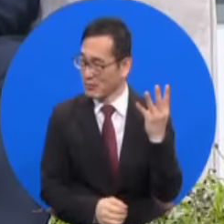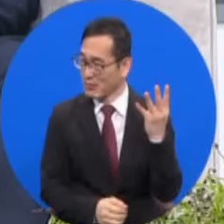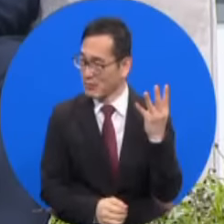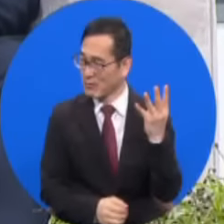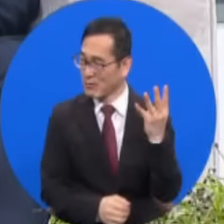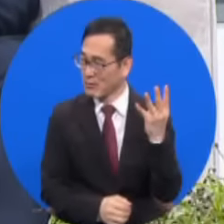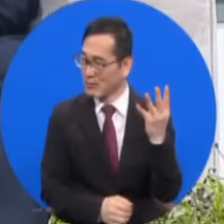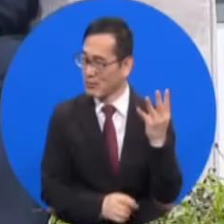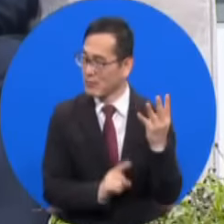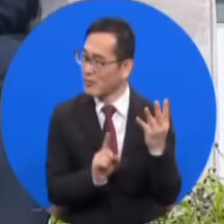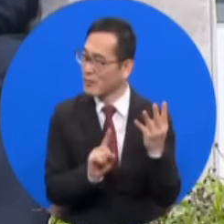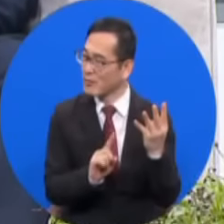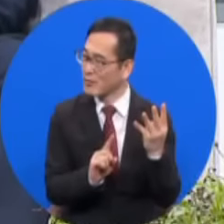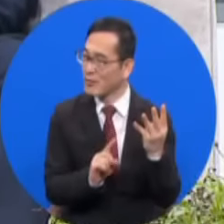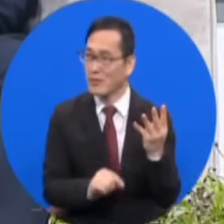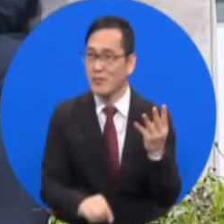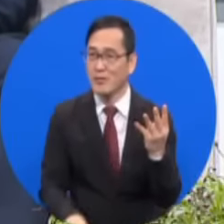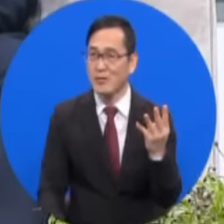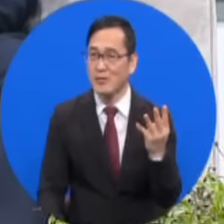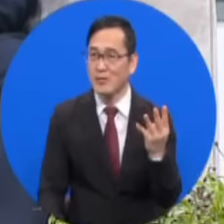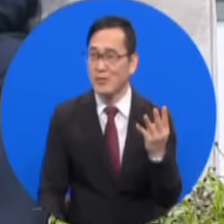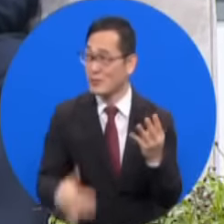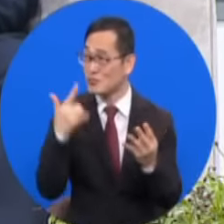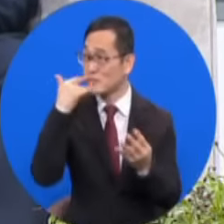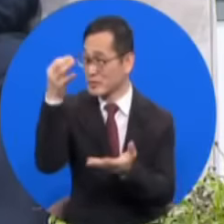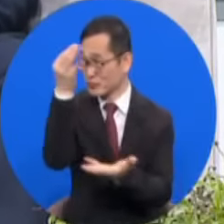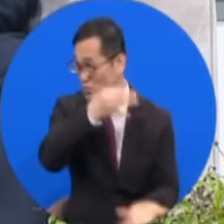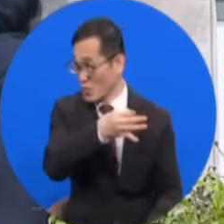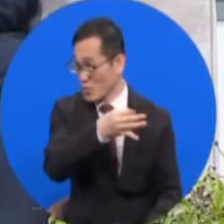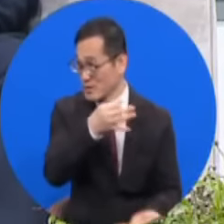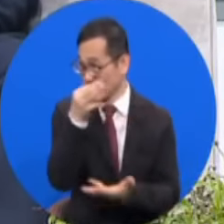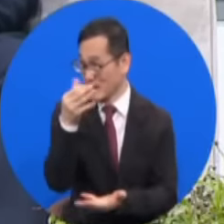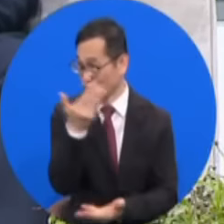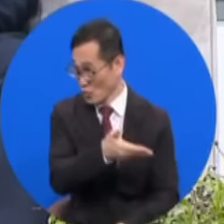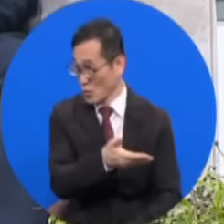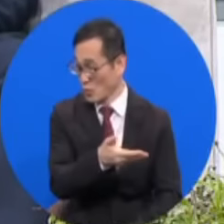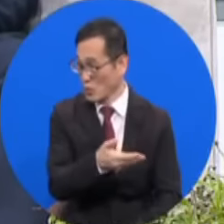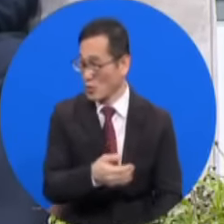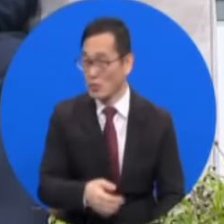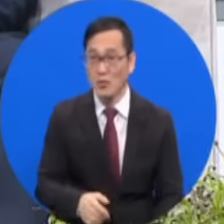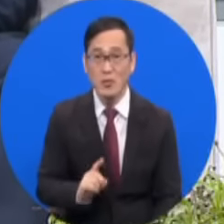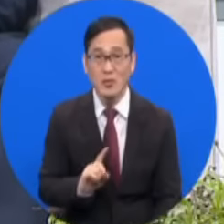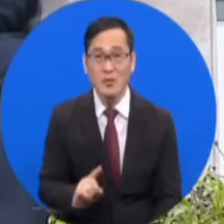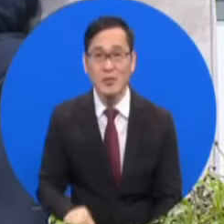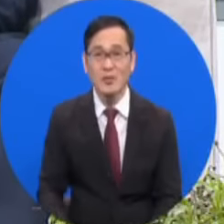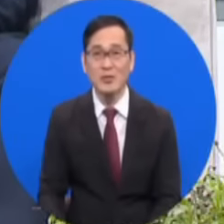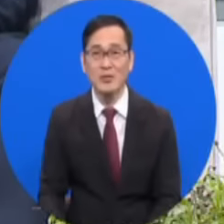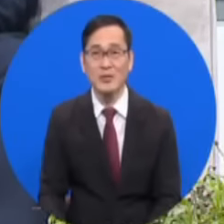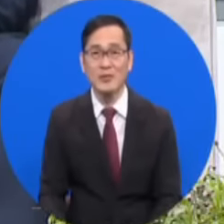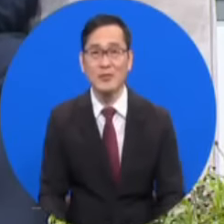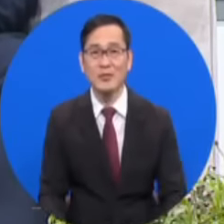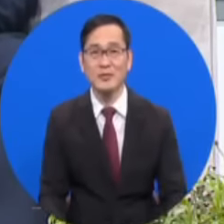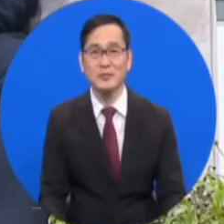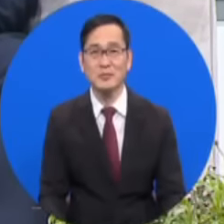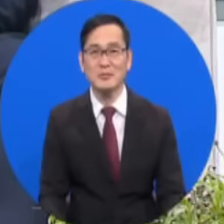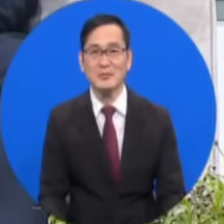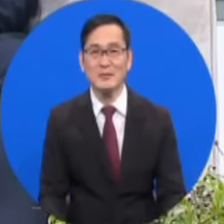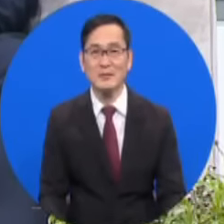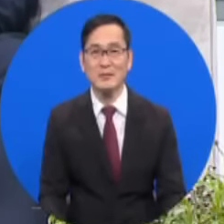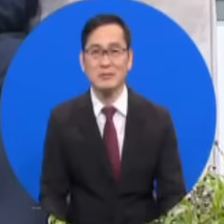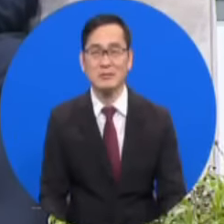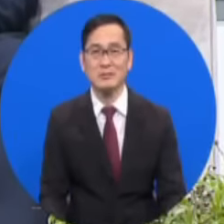자산이 더 있었던 걸까요 아니면 근로 소득이 아무리 아무리 해도 단체도 못 살 정도의 근로 소득이 예 예 아